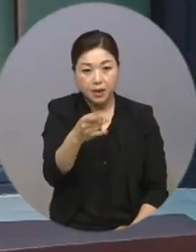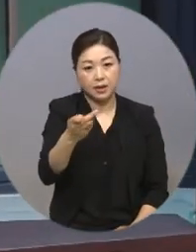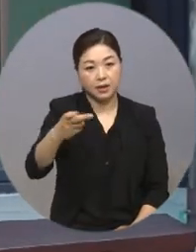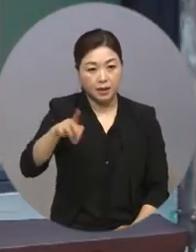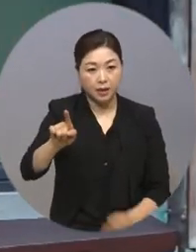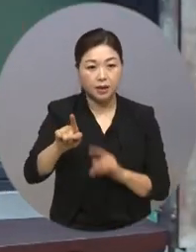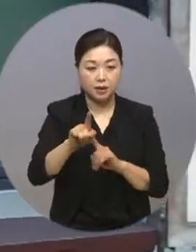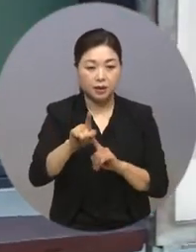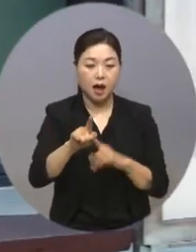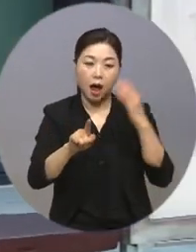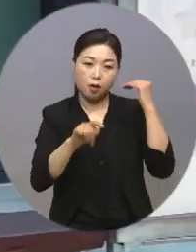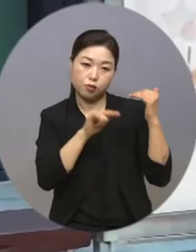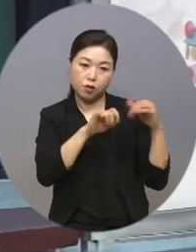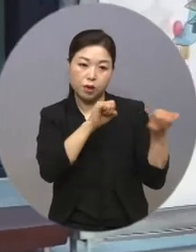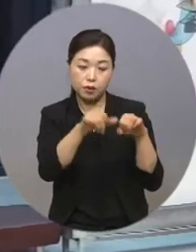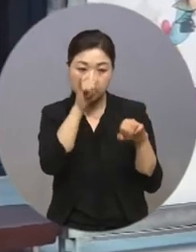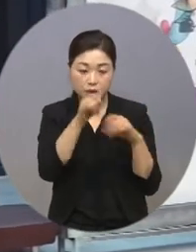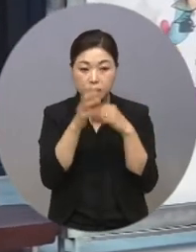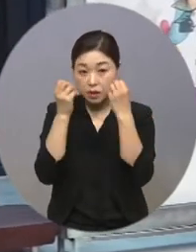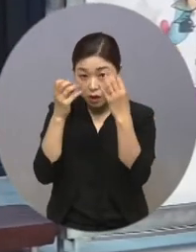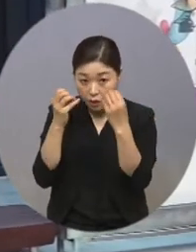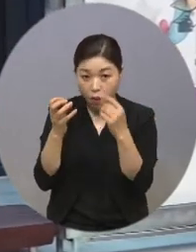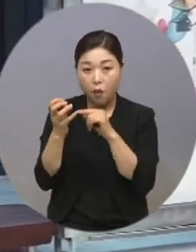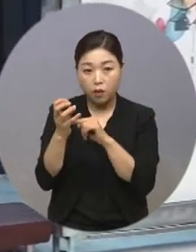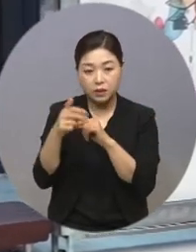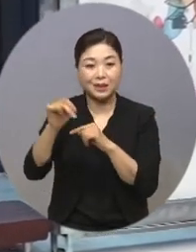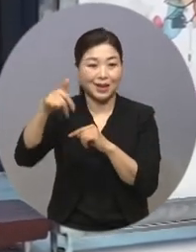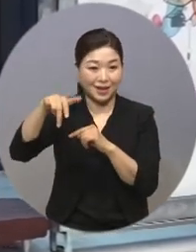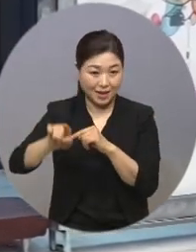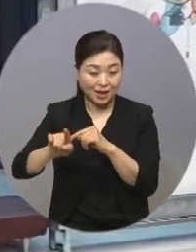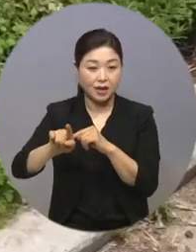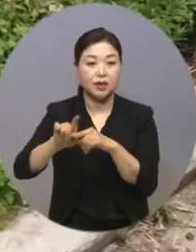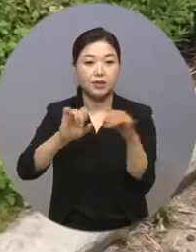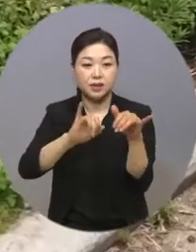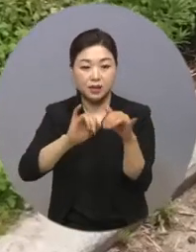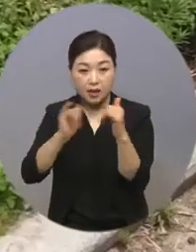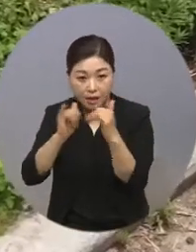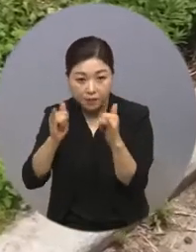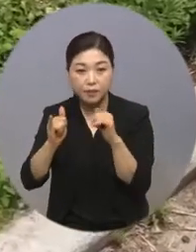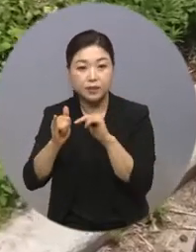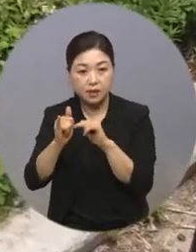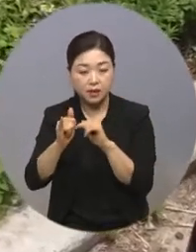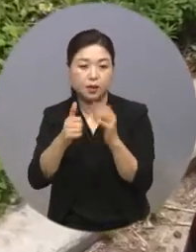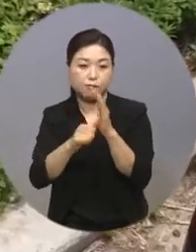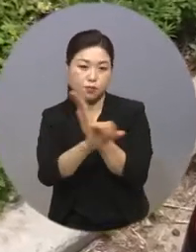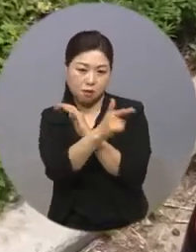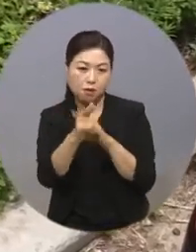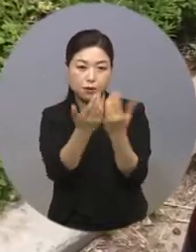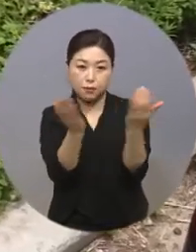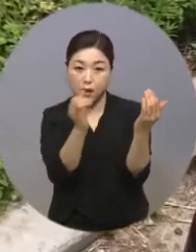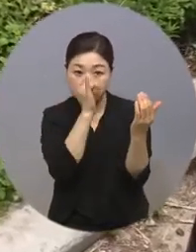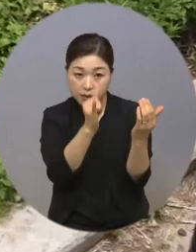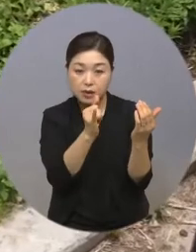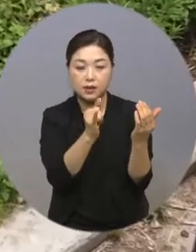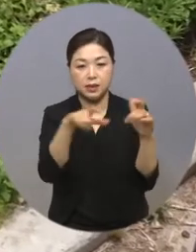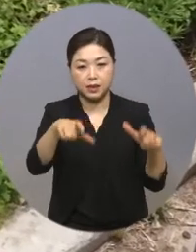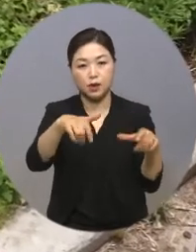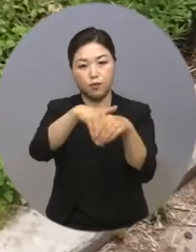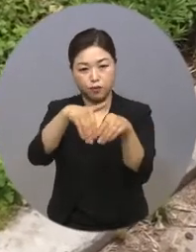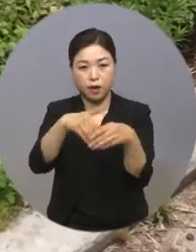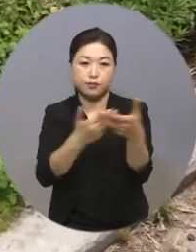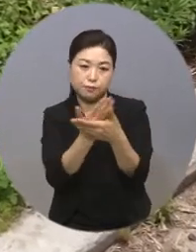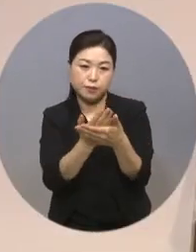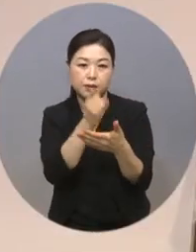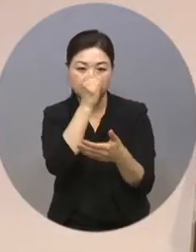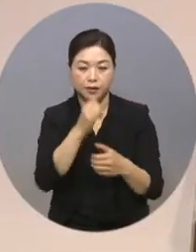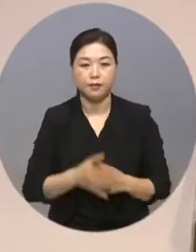활발하게 활동하고 있는 신진 작가들의 작품을 선보여 지역 문화예술을 공유할 수 있는 문화의 요람터가 되고